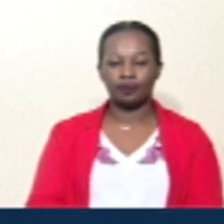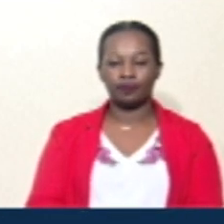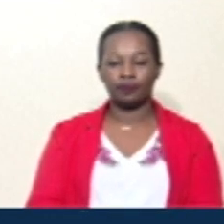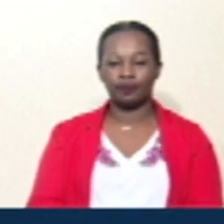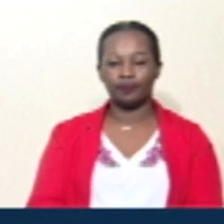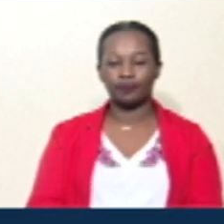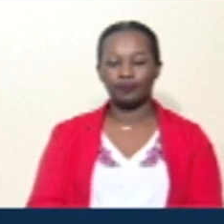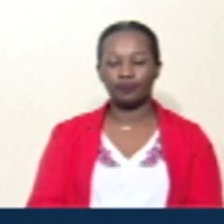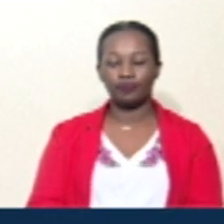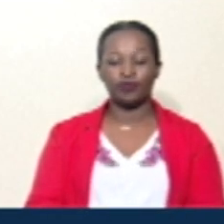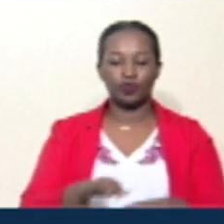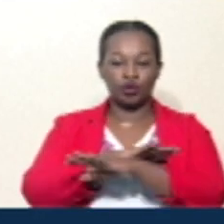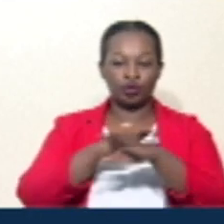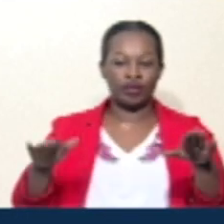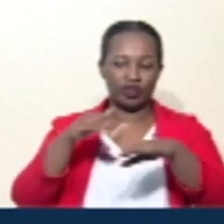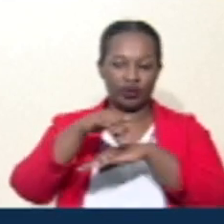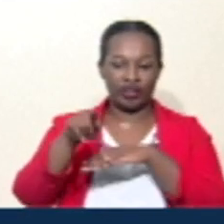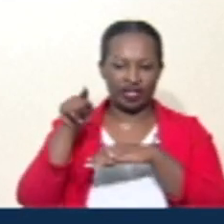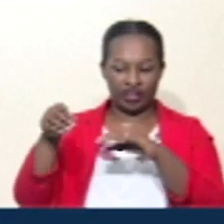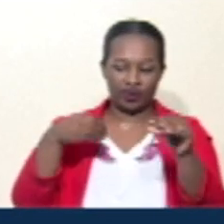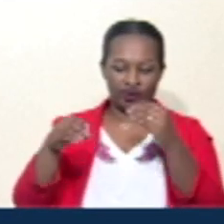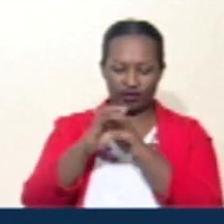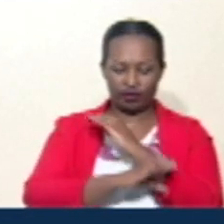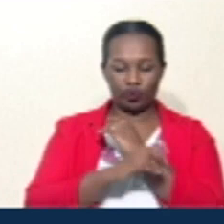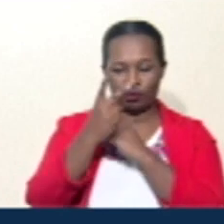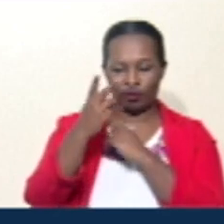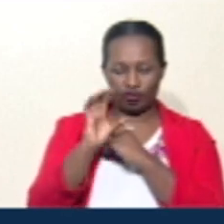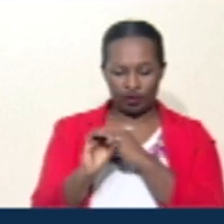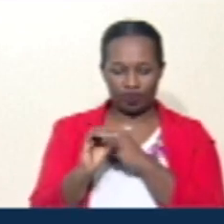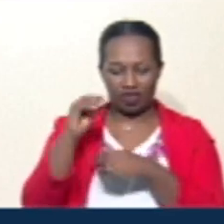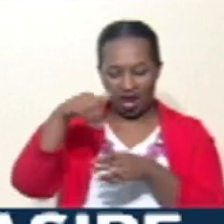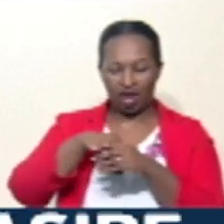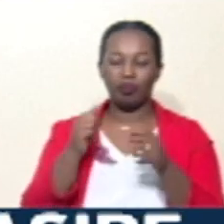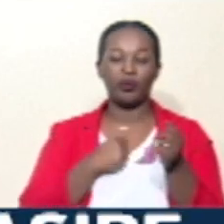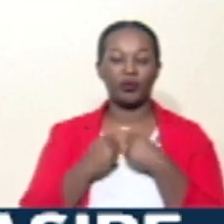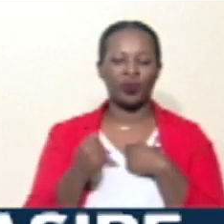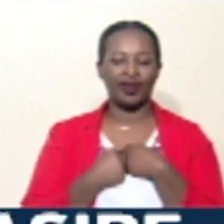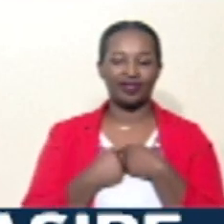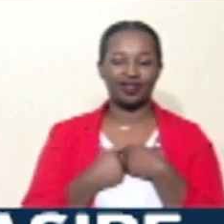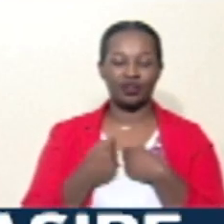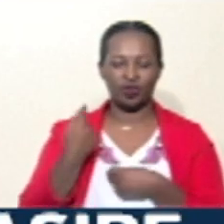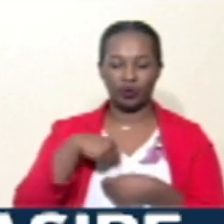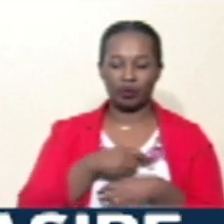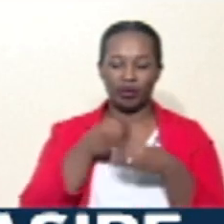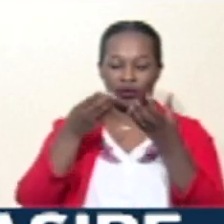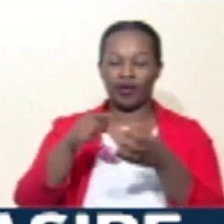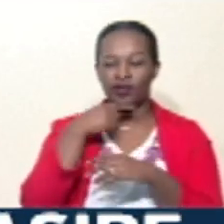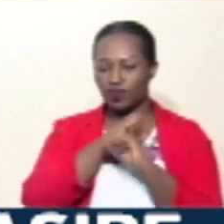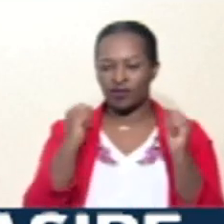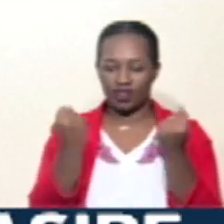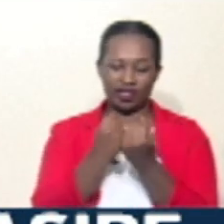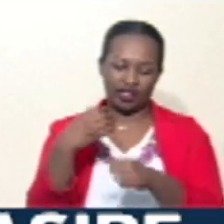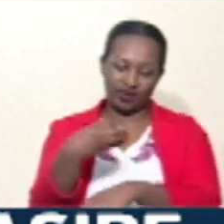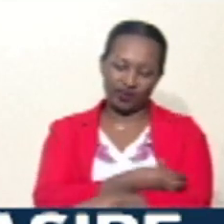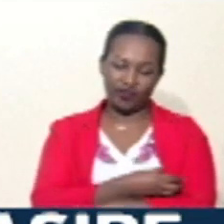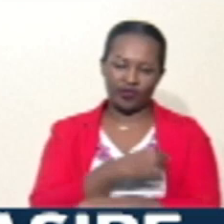in Rwanda. Tumaze kohereza iki gikoresho mu bihugu bigera kuri 20 birimo n'u Rwanda, aho twahaye societe y'ingufu y'u